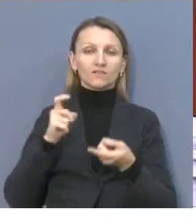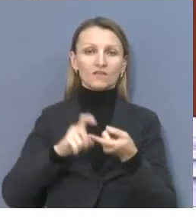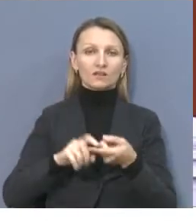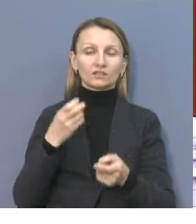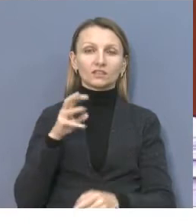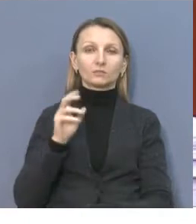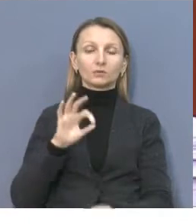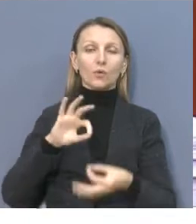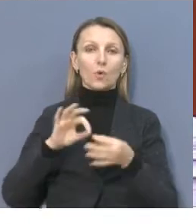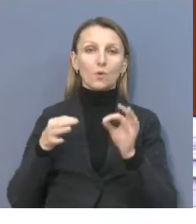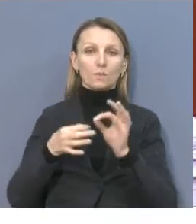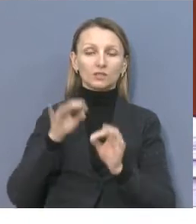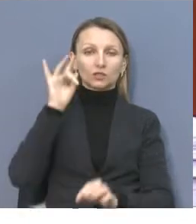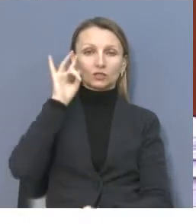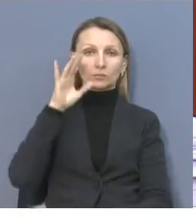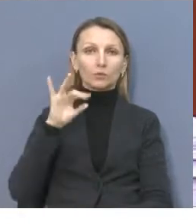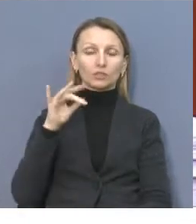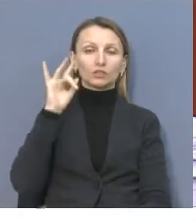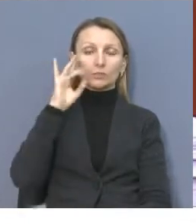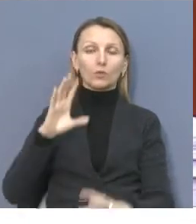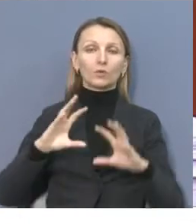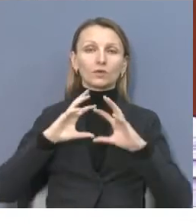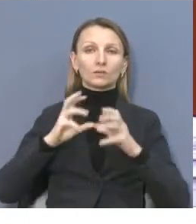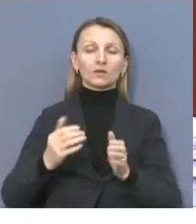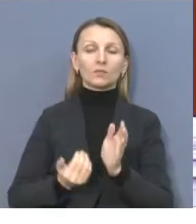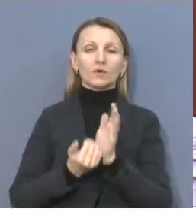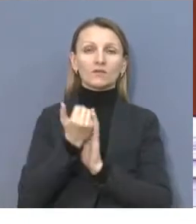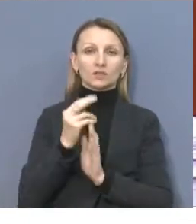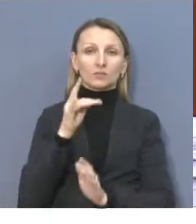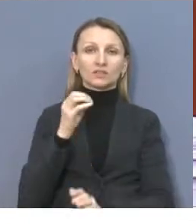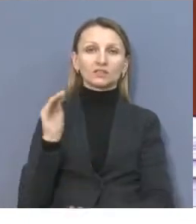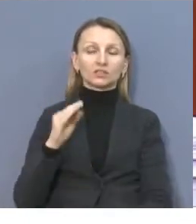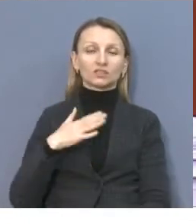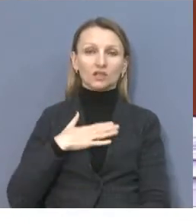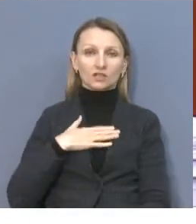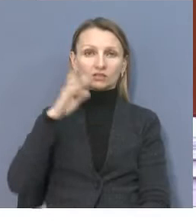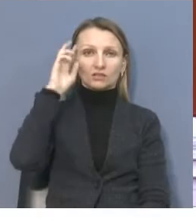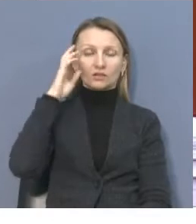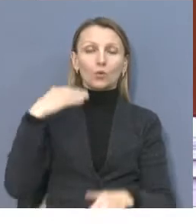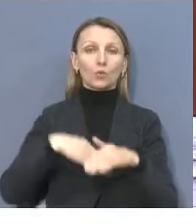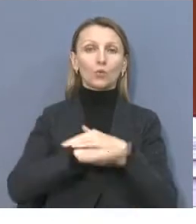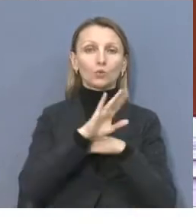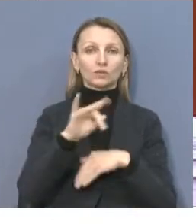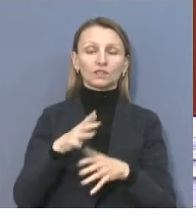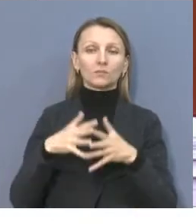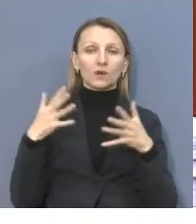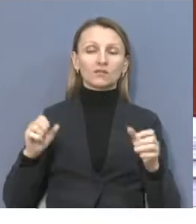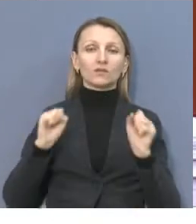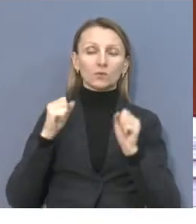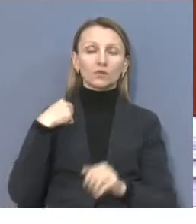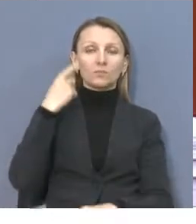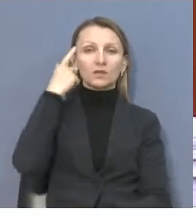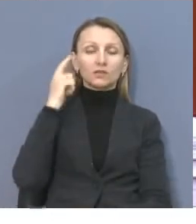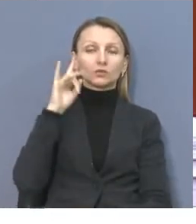тем что олимпийские чемпионы и чемпионы мира повышающие престиж нашей страны ушли из массового спорта частности мы знаем что